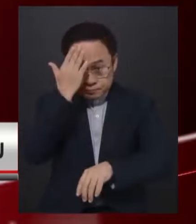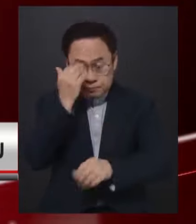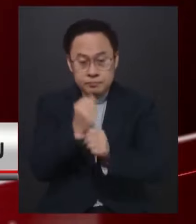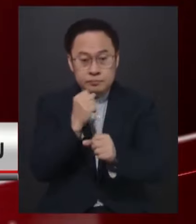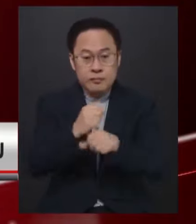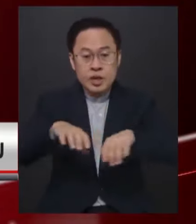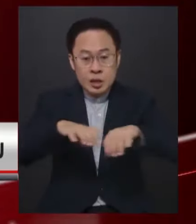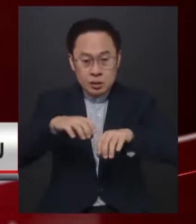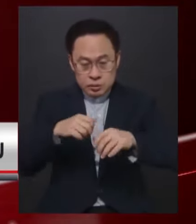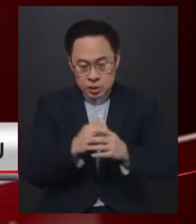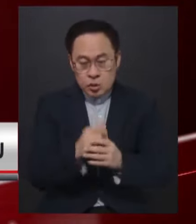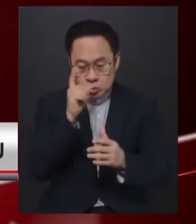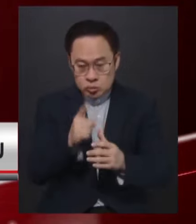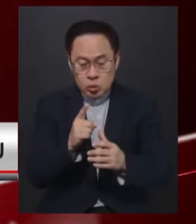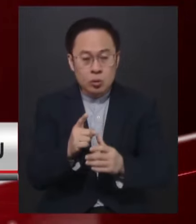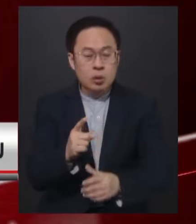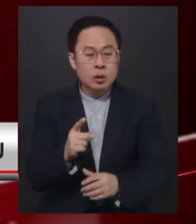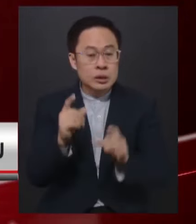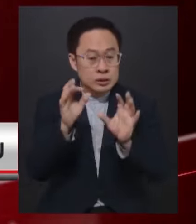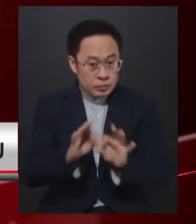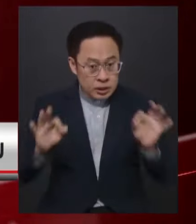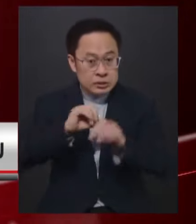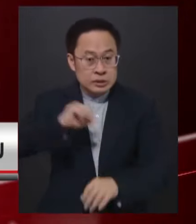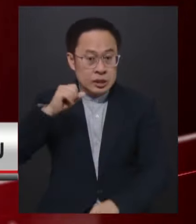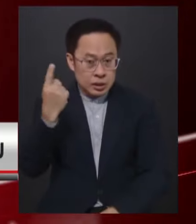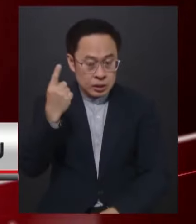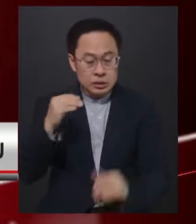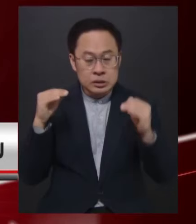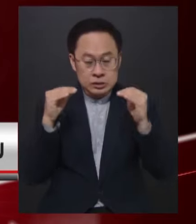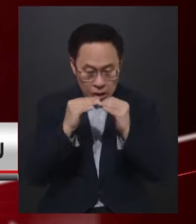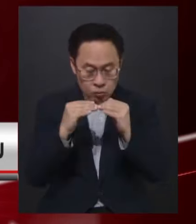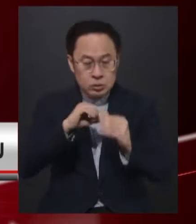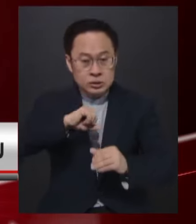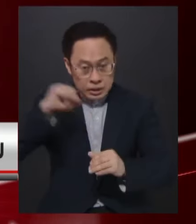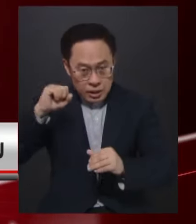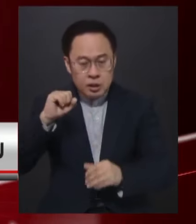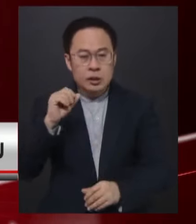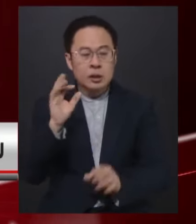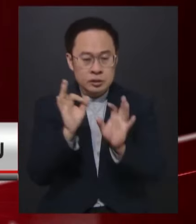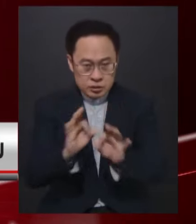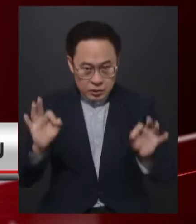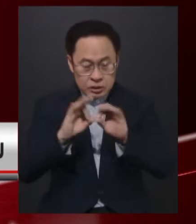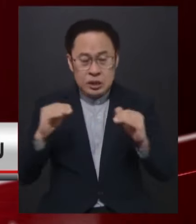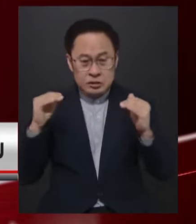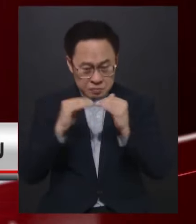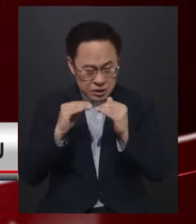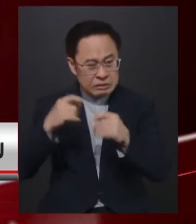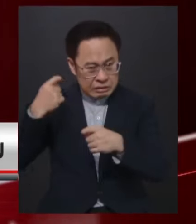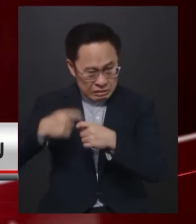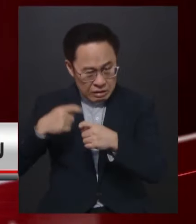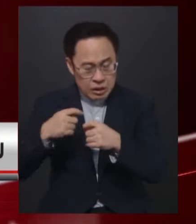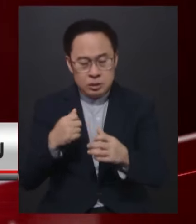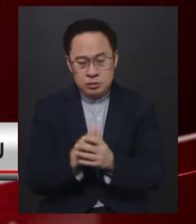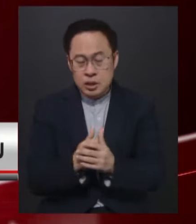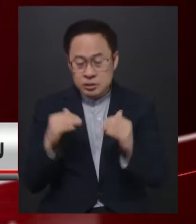ทางเลือกเราเนี่ยคือเราห้ามแพ้นะเกมน ี้ เราต้องเสมอหรือชนะเสมออาจจะยังลุ้นต่อลำบากหน่อยแต่ถ้าชนะเนี่ย